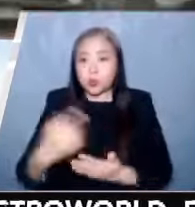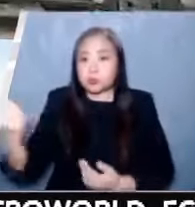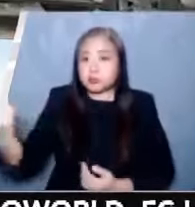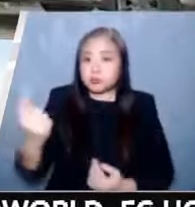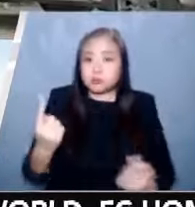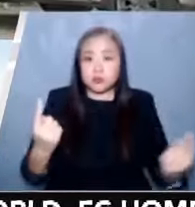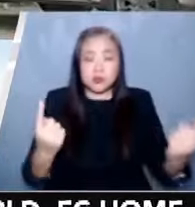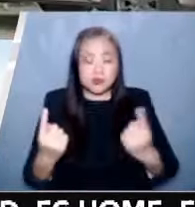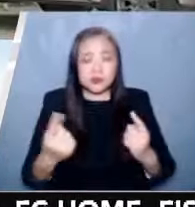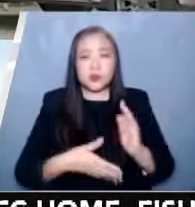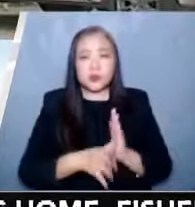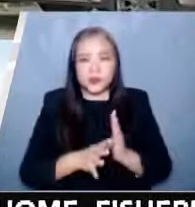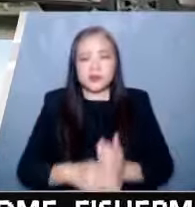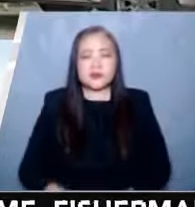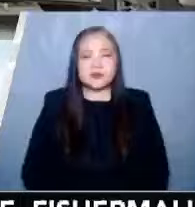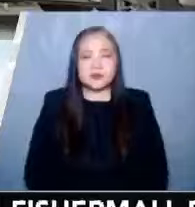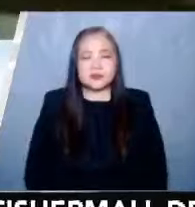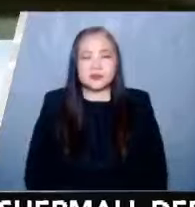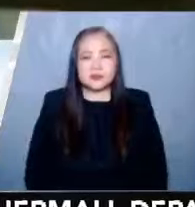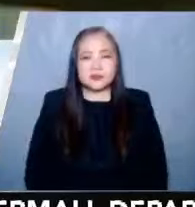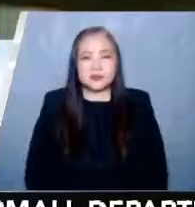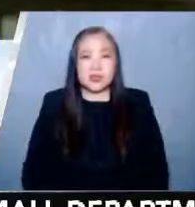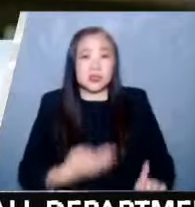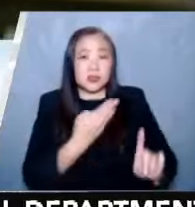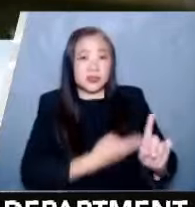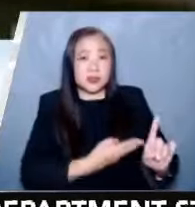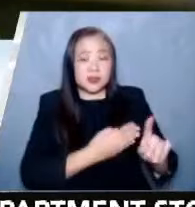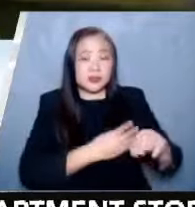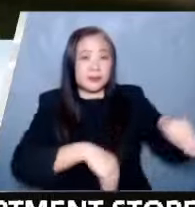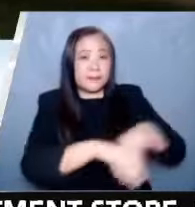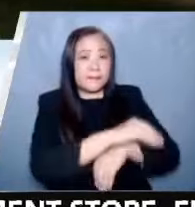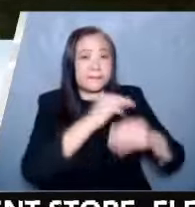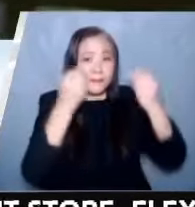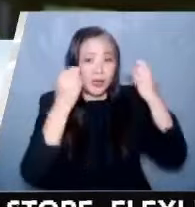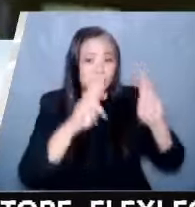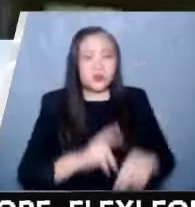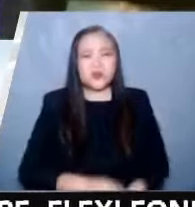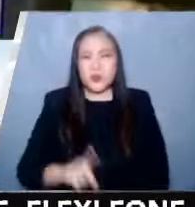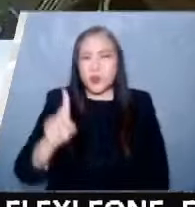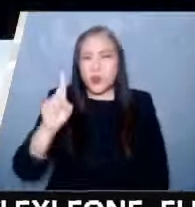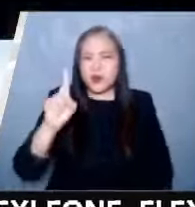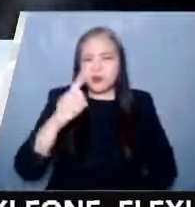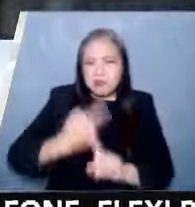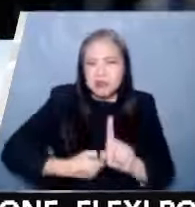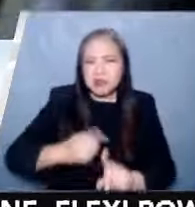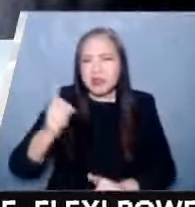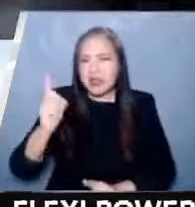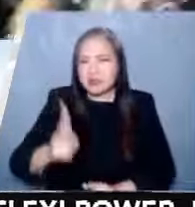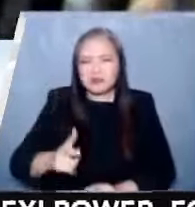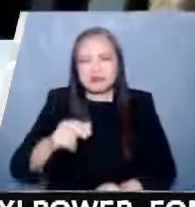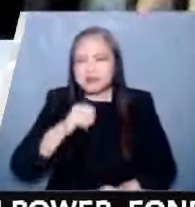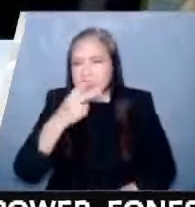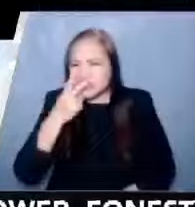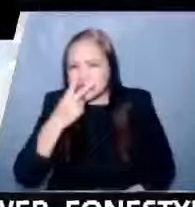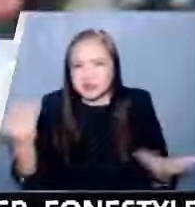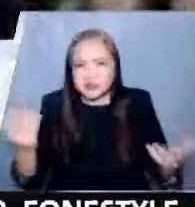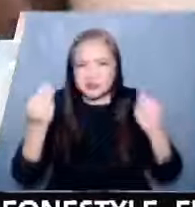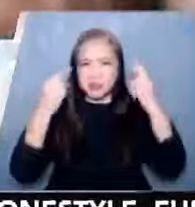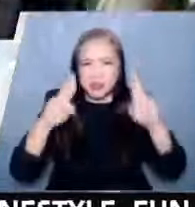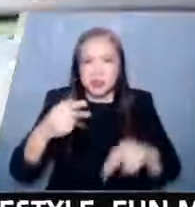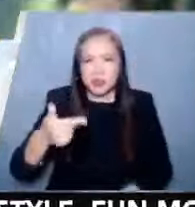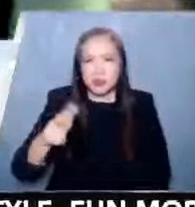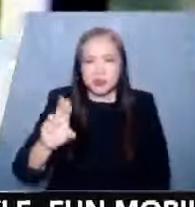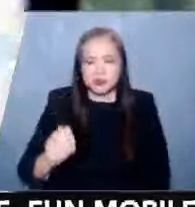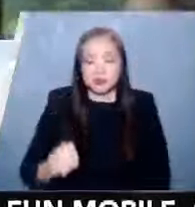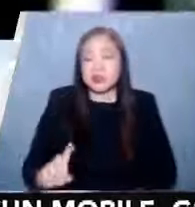Elections. Ayon sa acting mayor ng Bamban, isa't kalahating buwan na nilang hindi nakikita si Guo. Ilang beses nang giniit ni Guo na